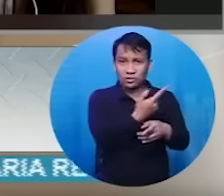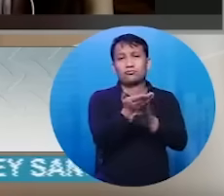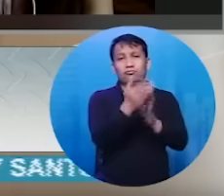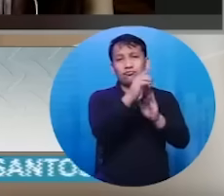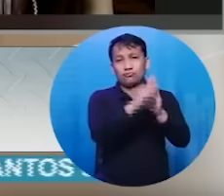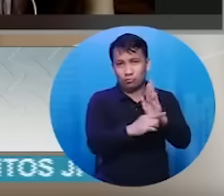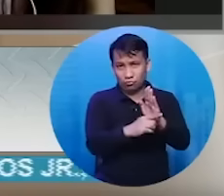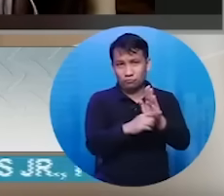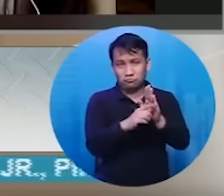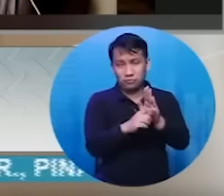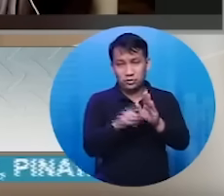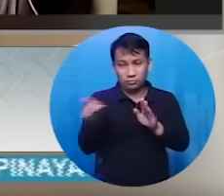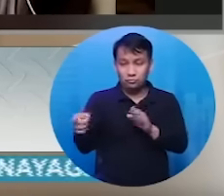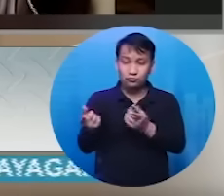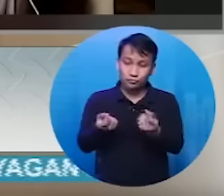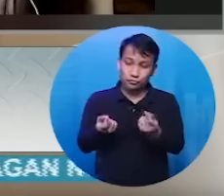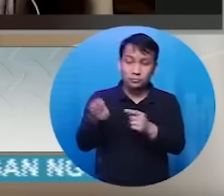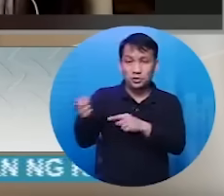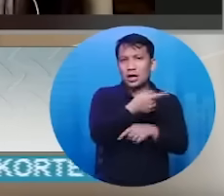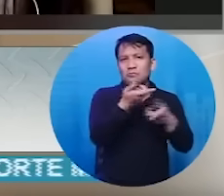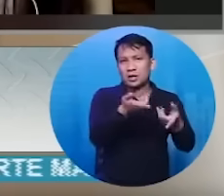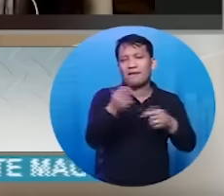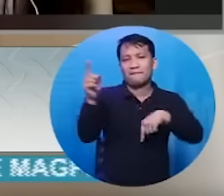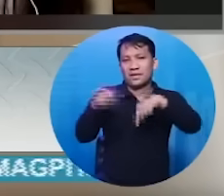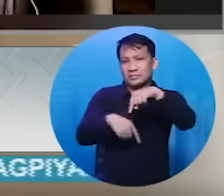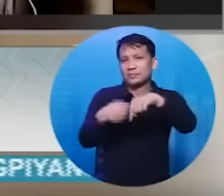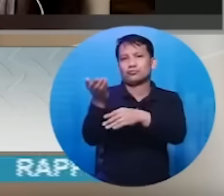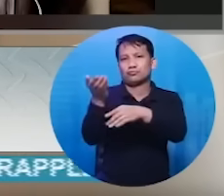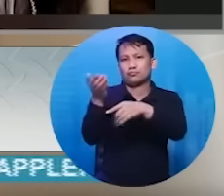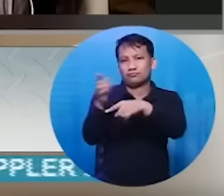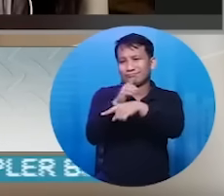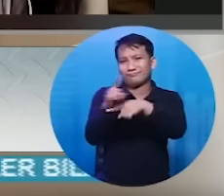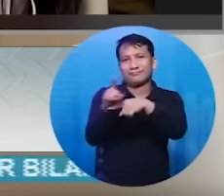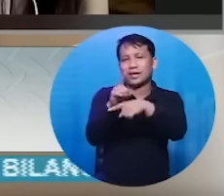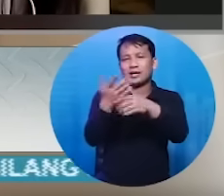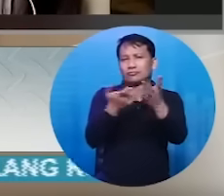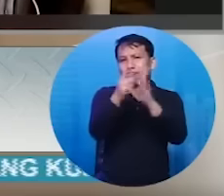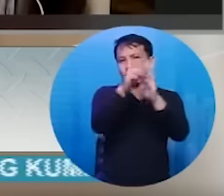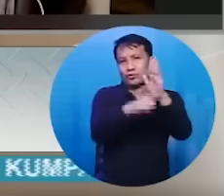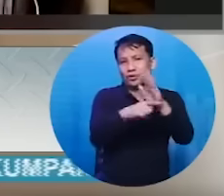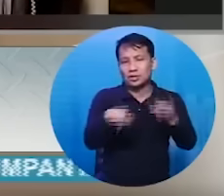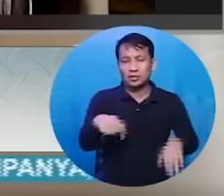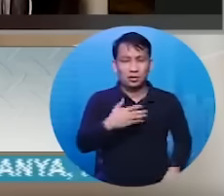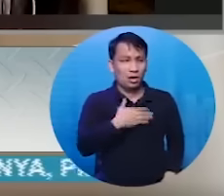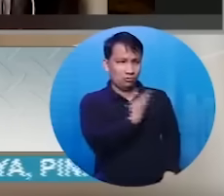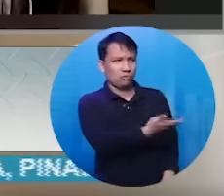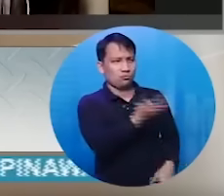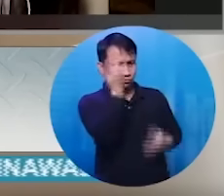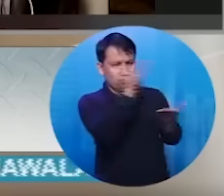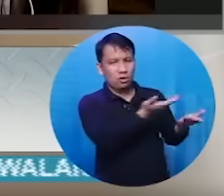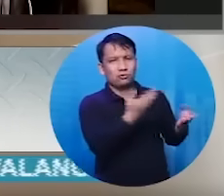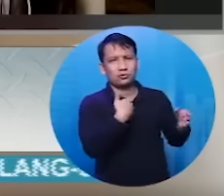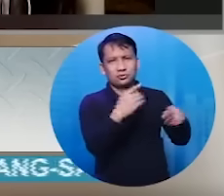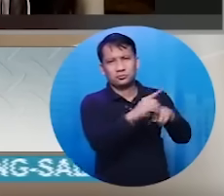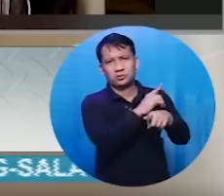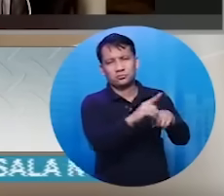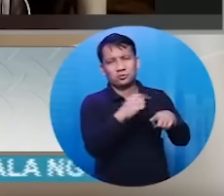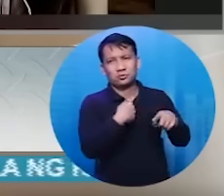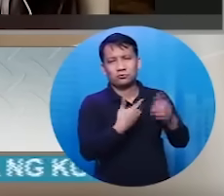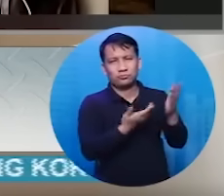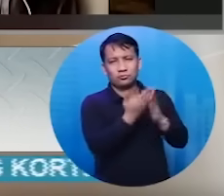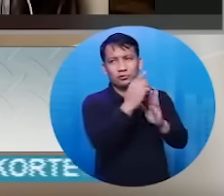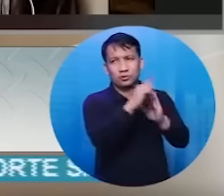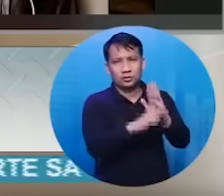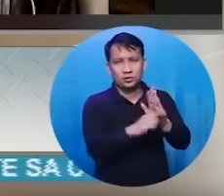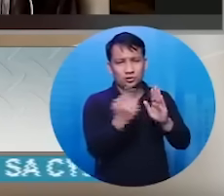batas. Yung ginawa niya sa inyo, didisiplinahin siya ng batas. Ano sa palagay mo? Opo, sir. Happy willing po ko na madisiplina po yung kapatid